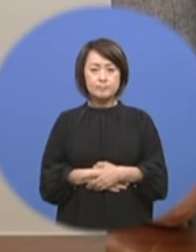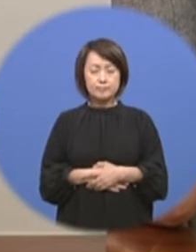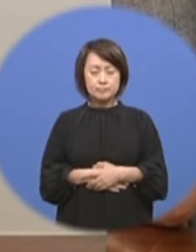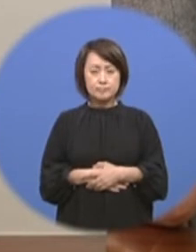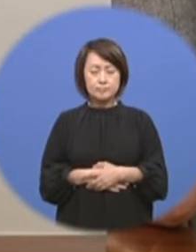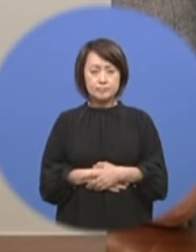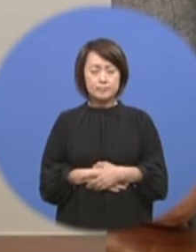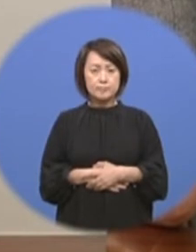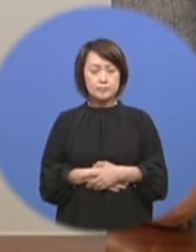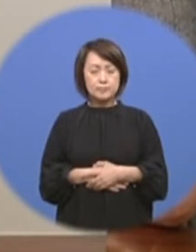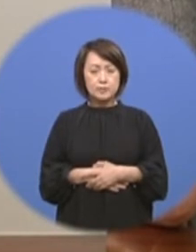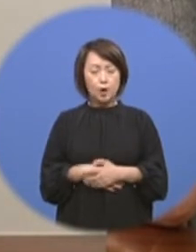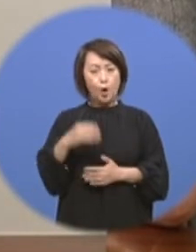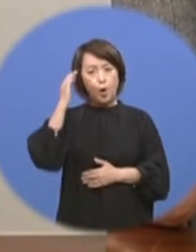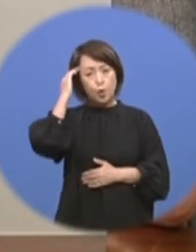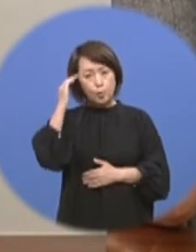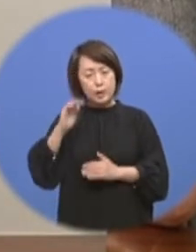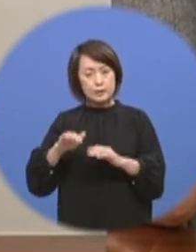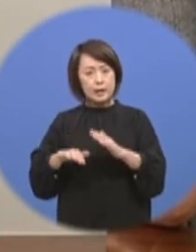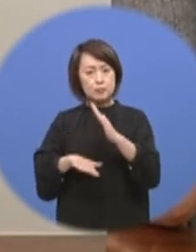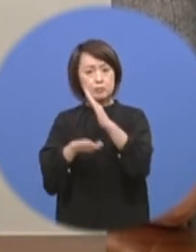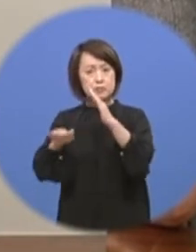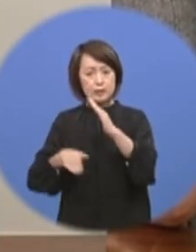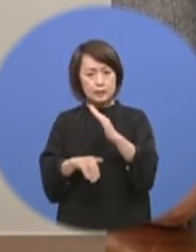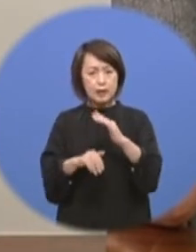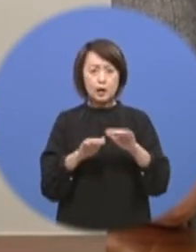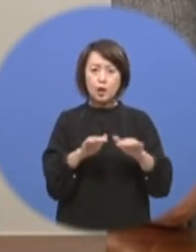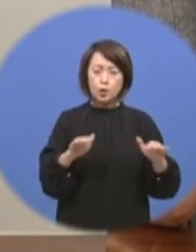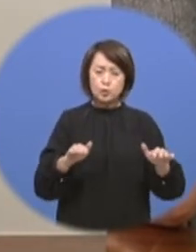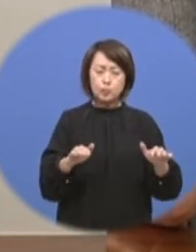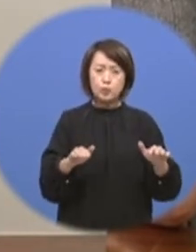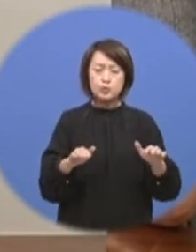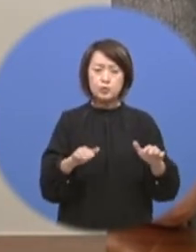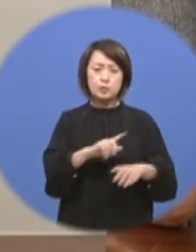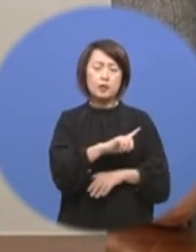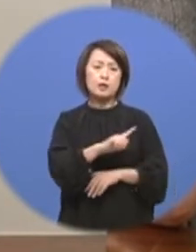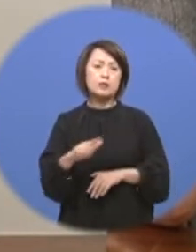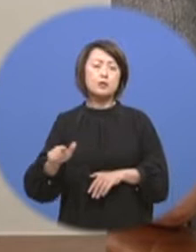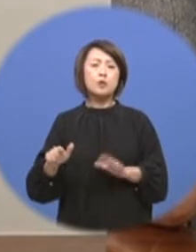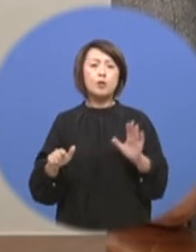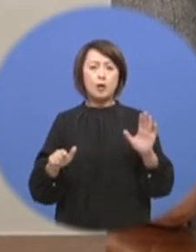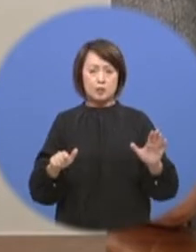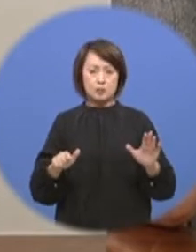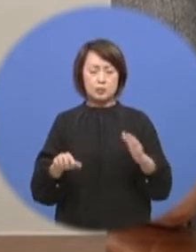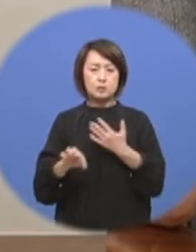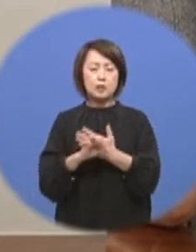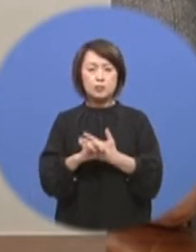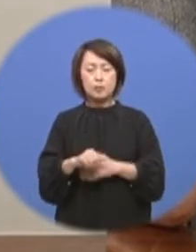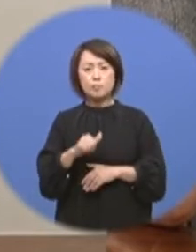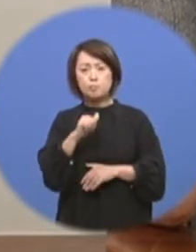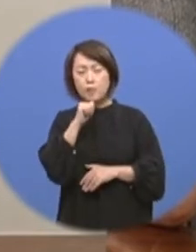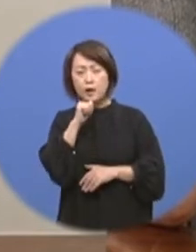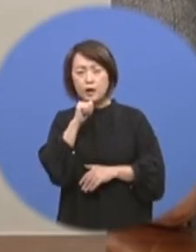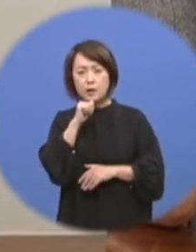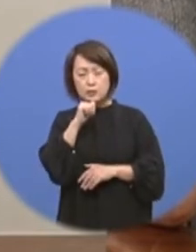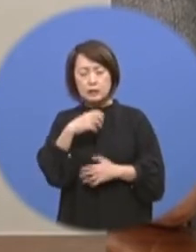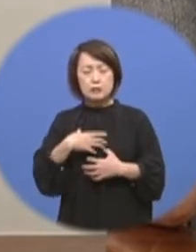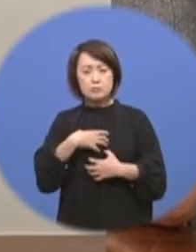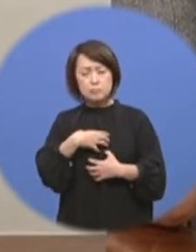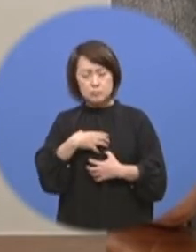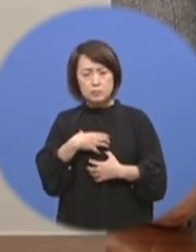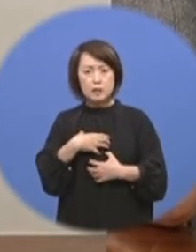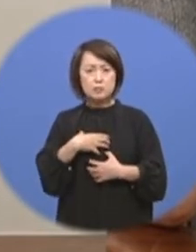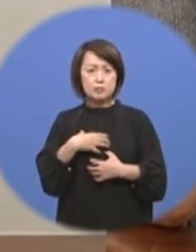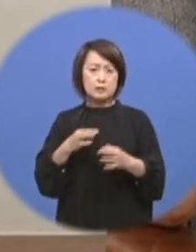ている家庭困っていることもっていうのがあって金魂に苦しんでいる子供さんなんかは学習